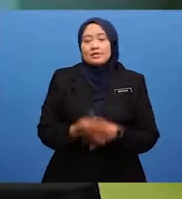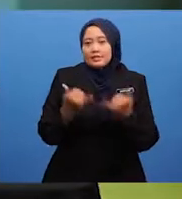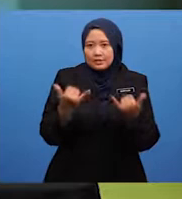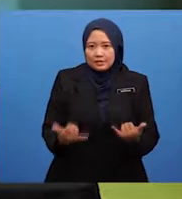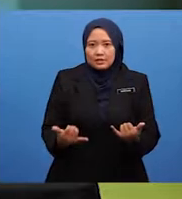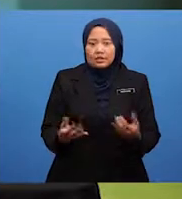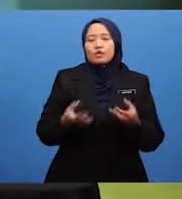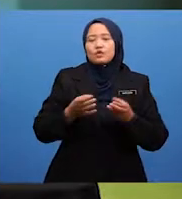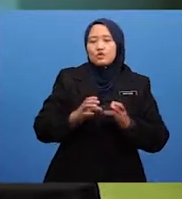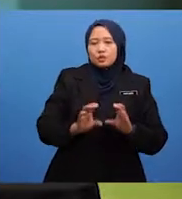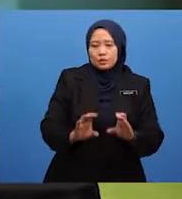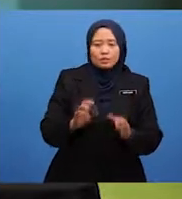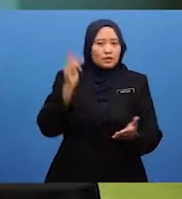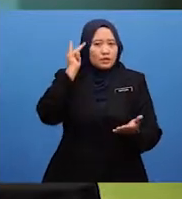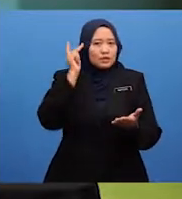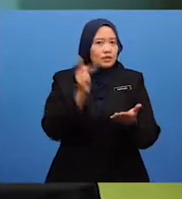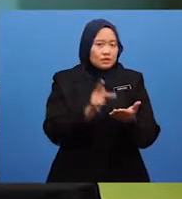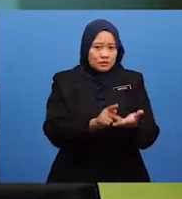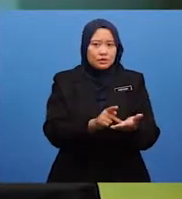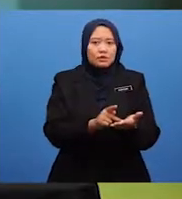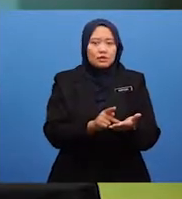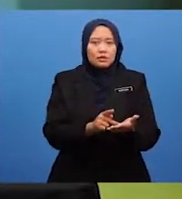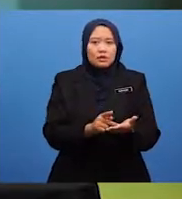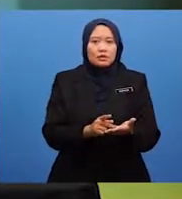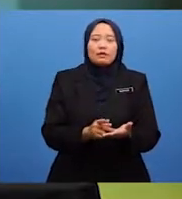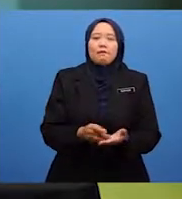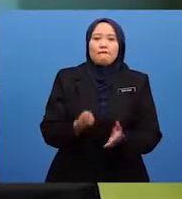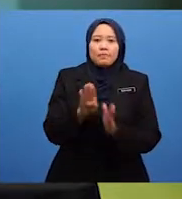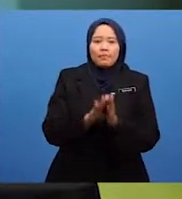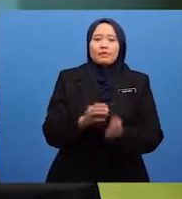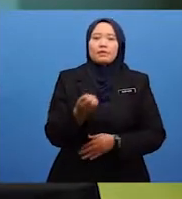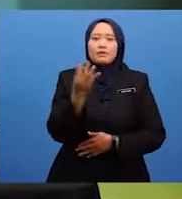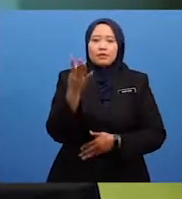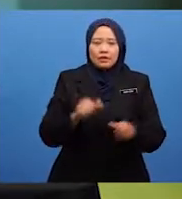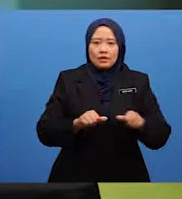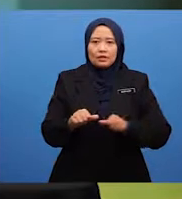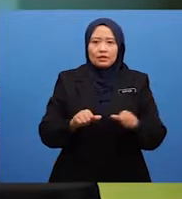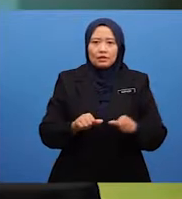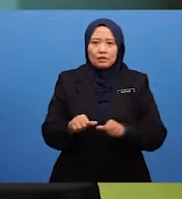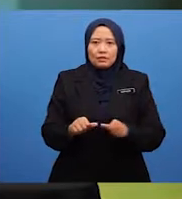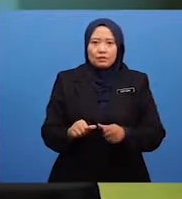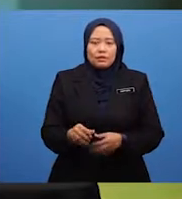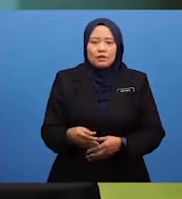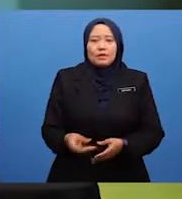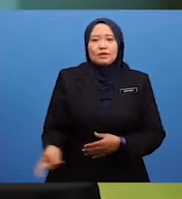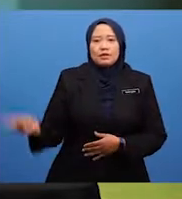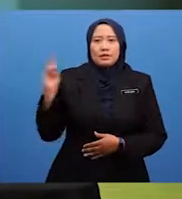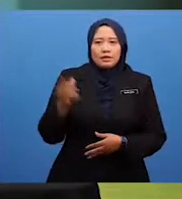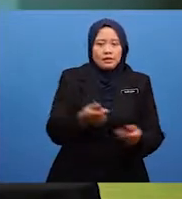Sekarang, cuba kamu kenal pasti beberapa aktiviti yang melibatkan daya